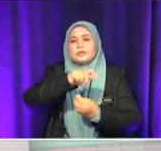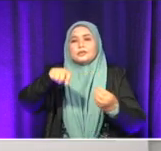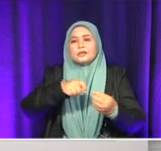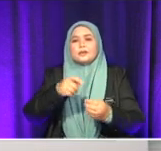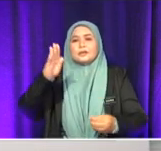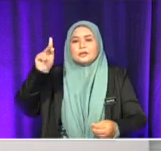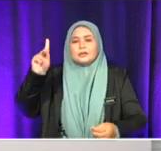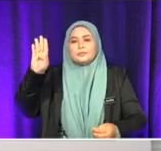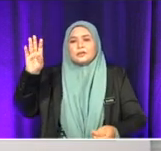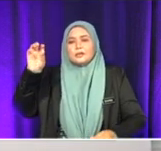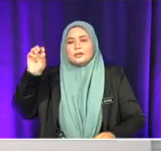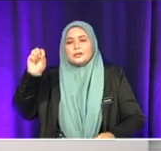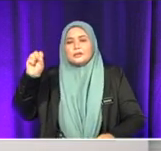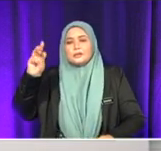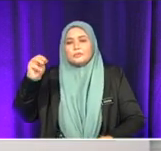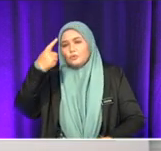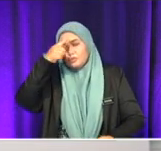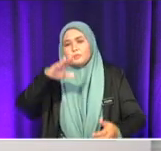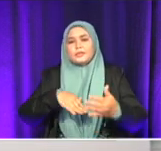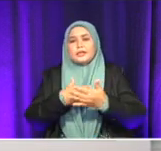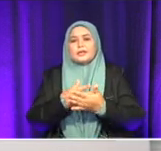namanya untuk melahirkan